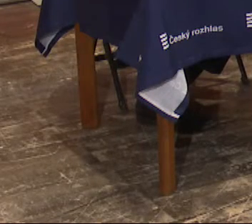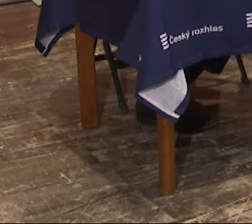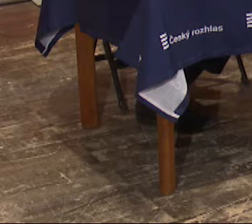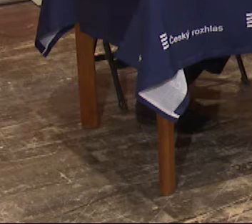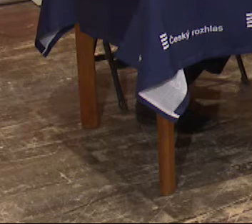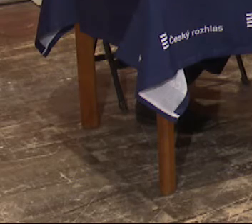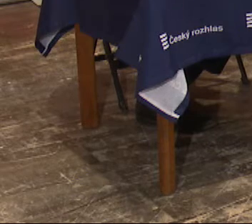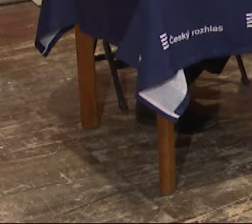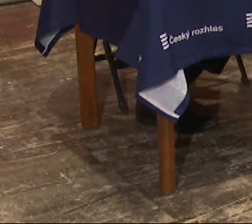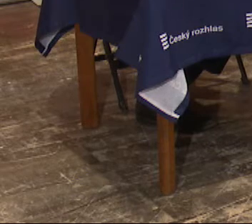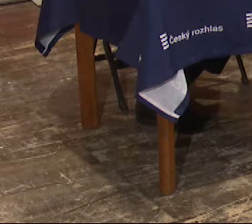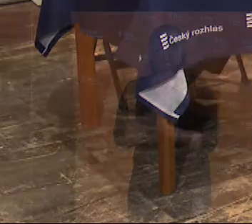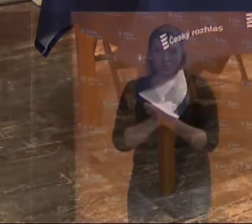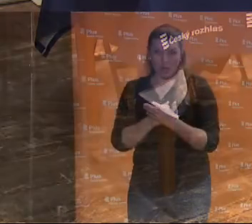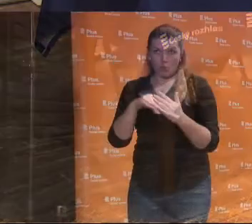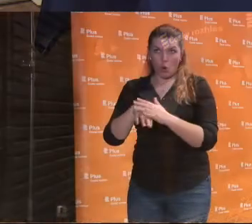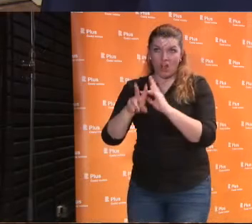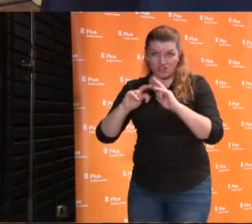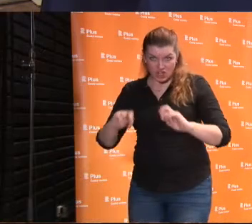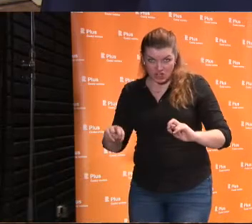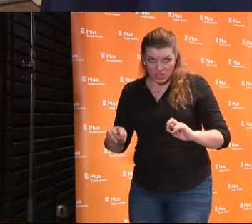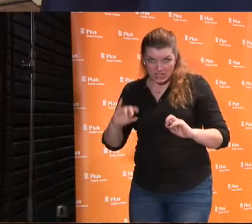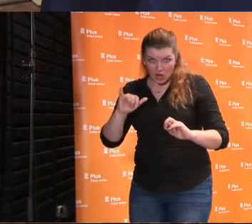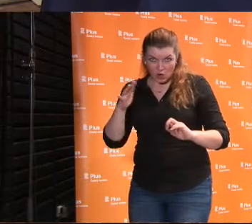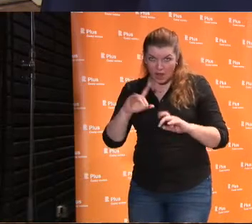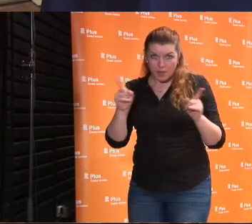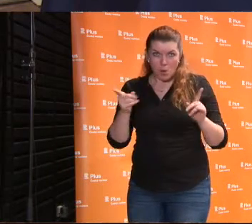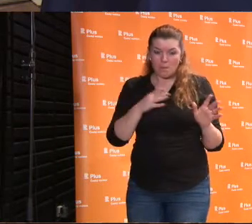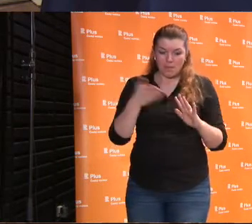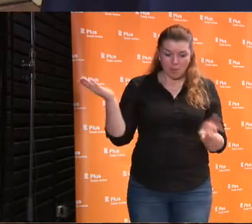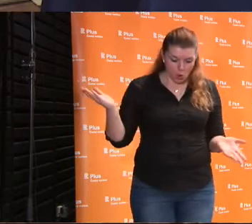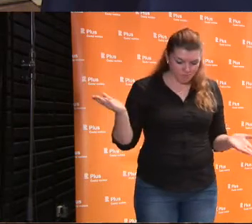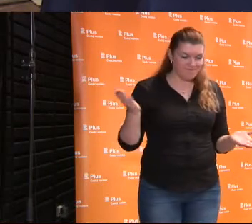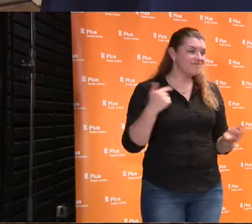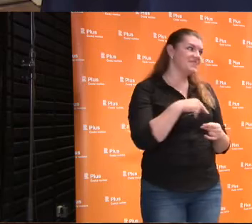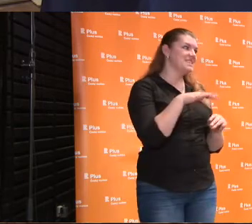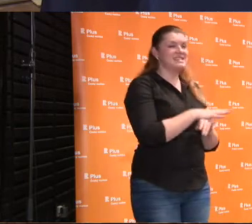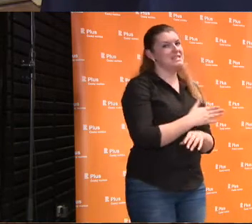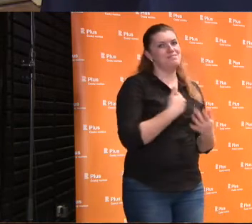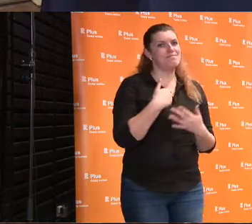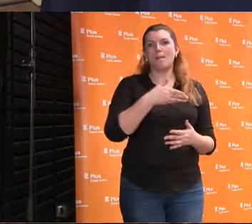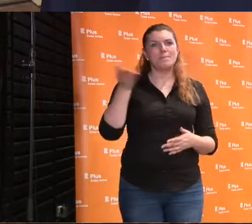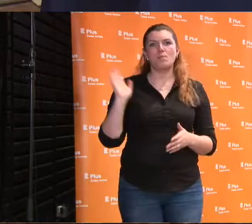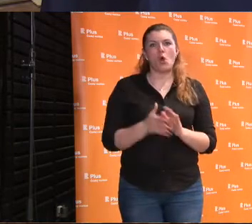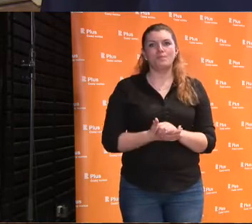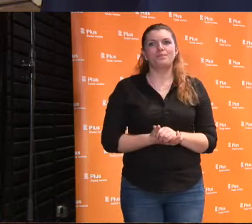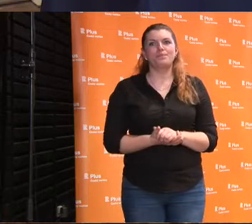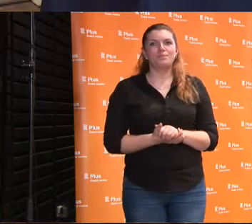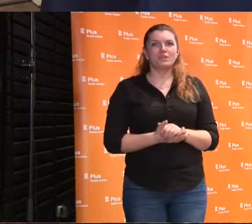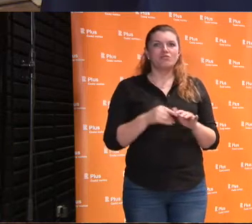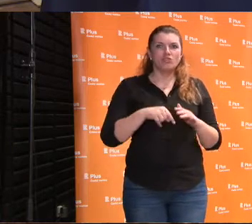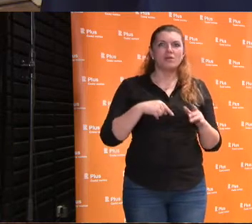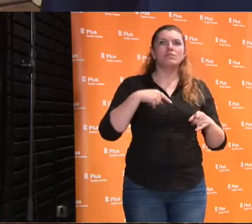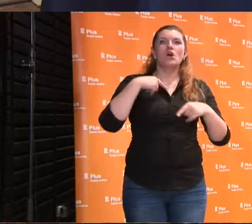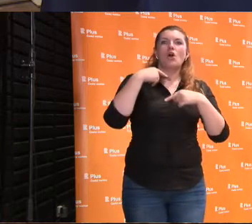nepodmíněný příjem je tím řešením, anebo jestli je to krok mimo. Já si myslím, že to je krok mimo, že to je krok, který